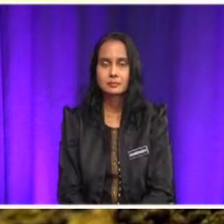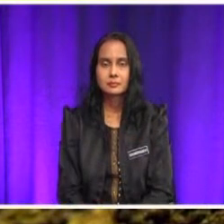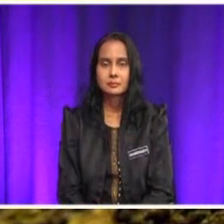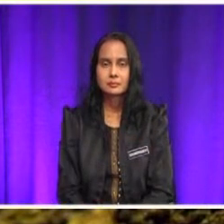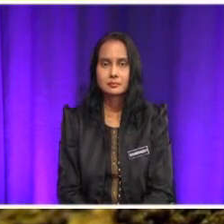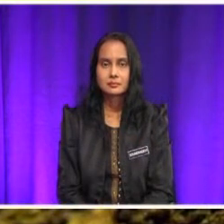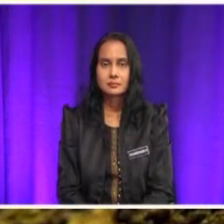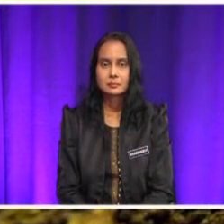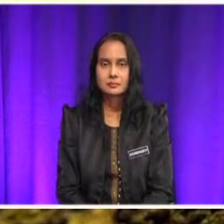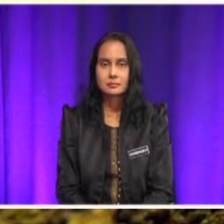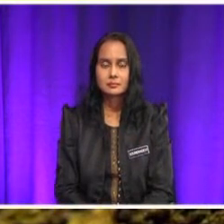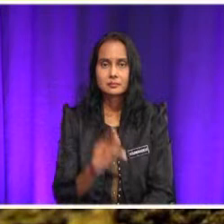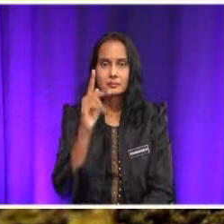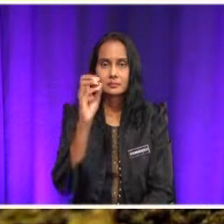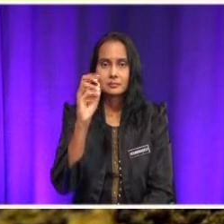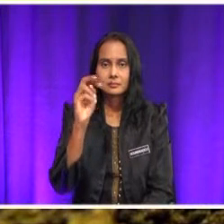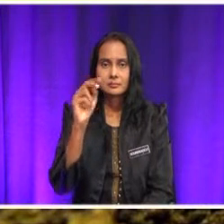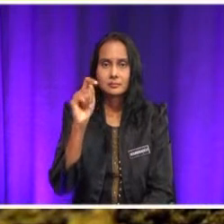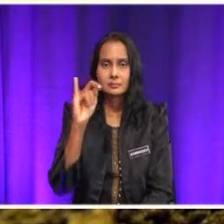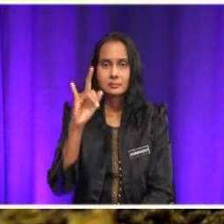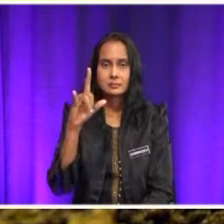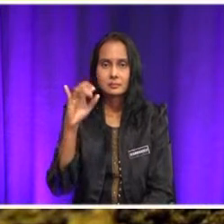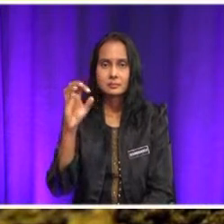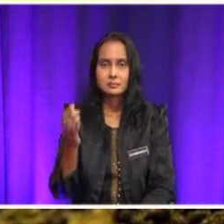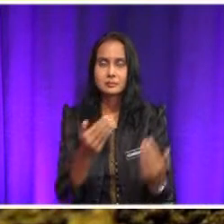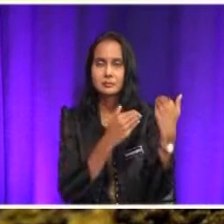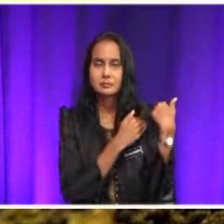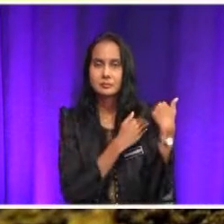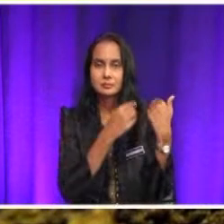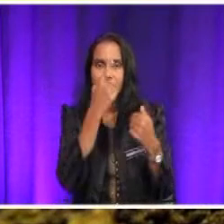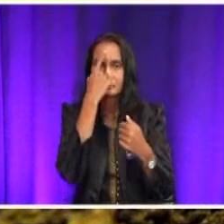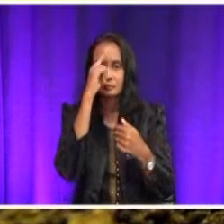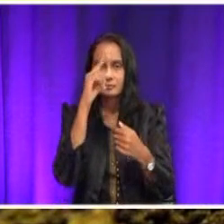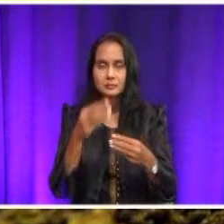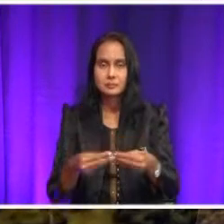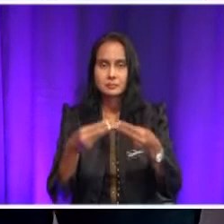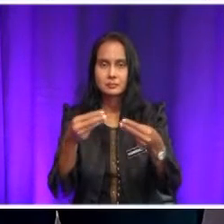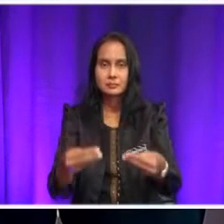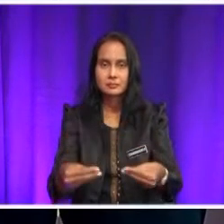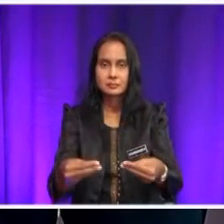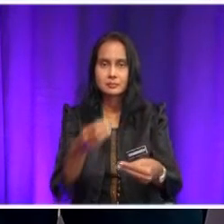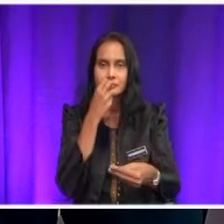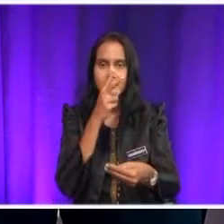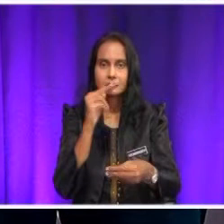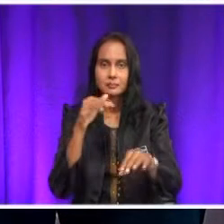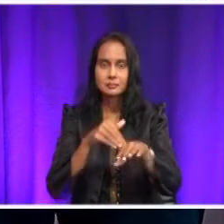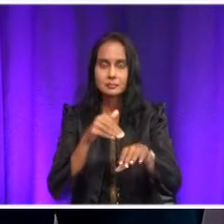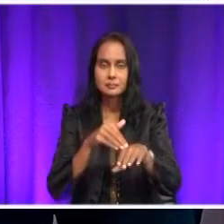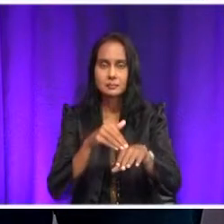fungsinya adalah untuk membekalkan makanan pada peringkat